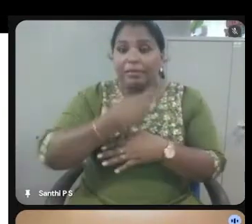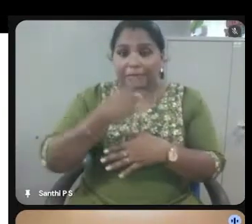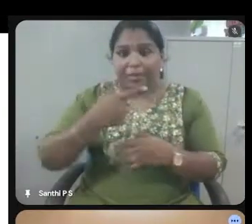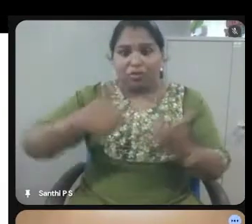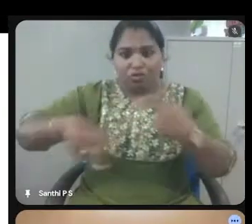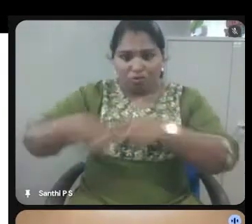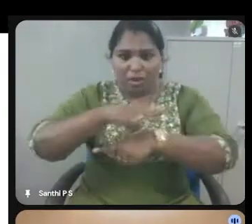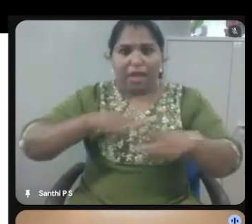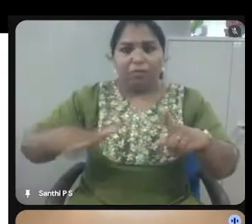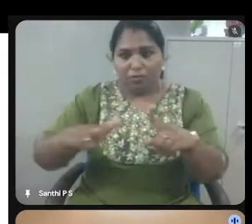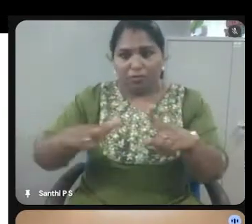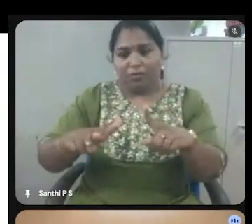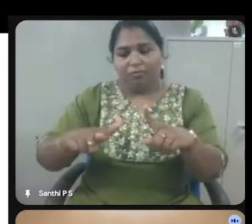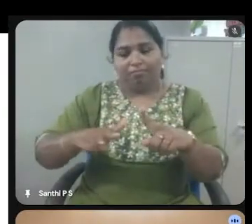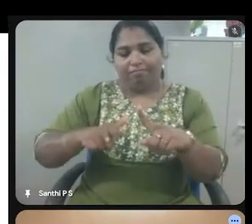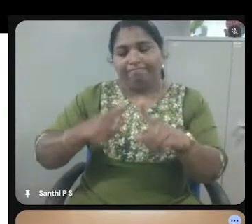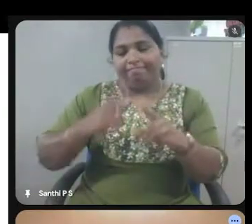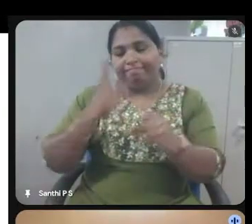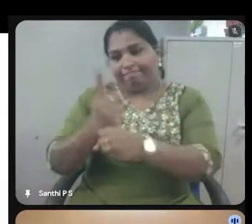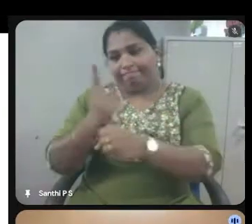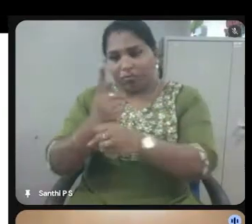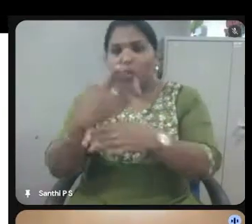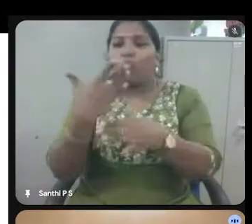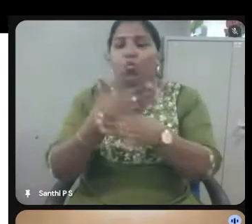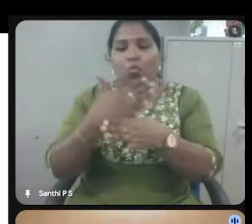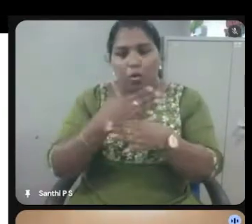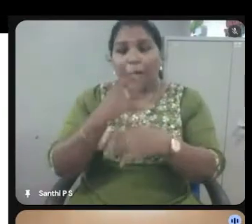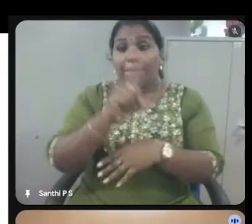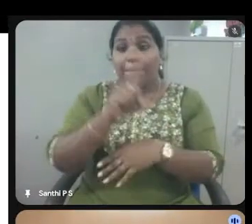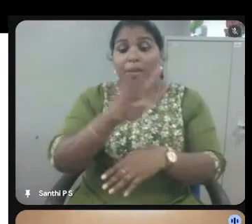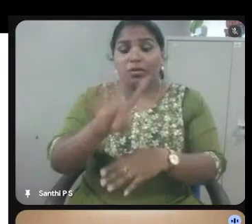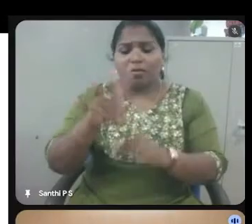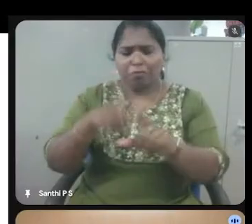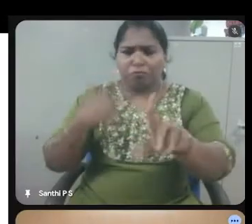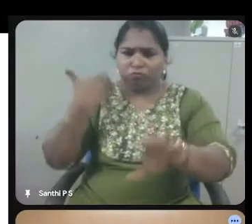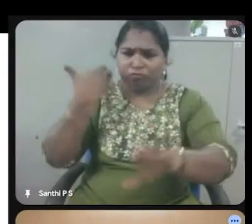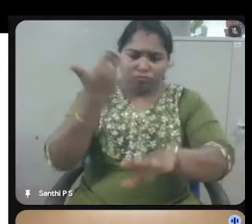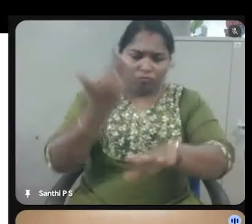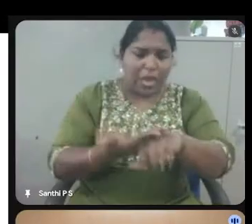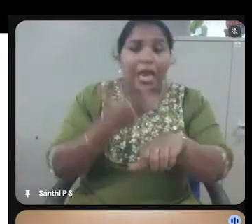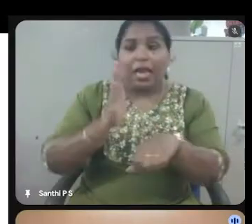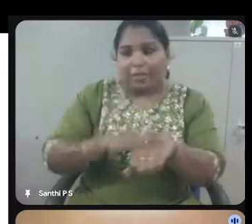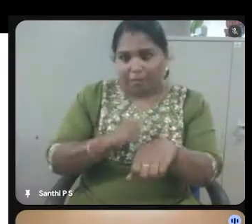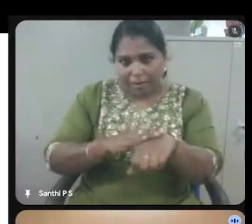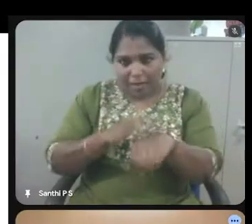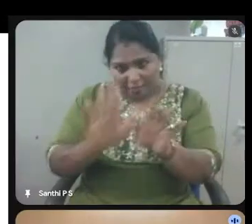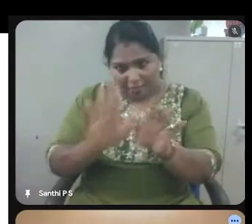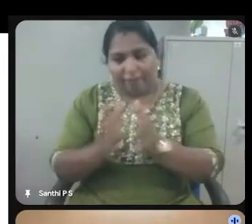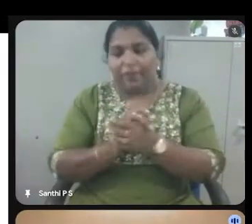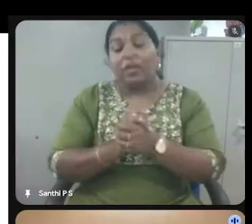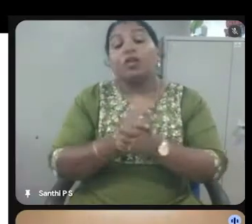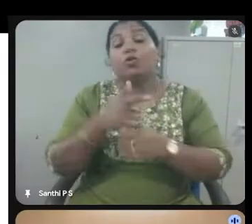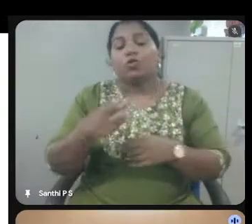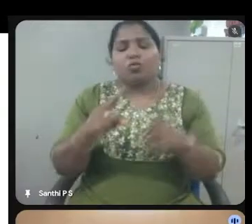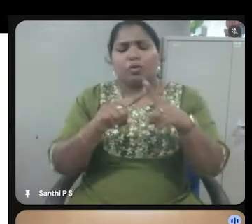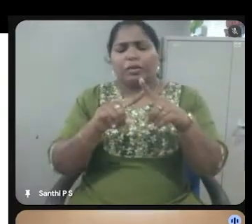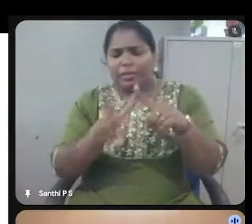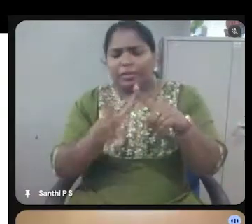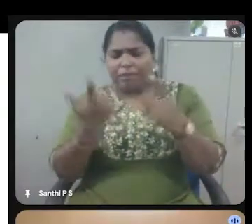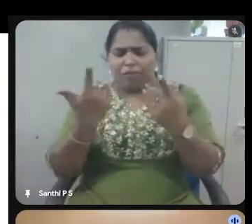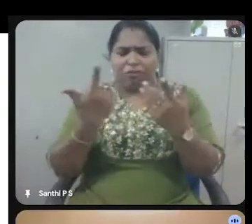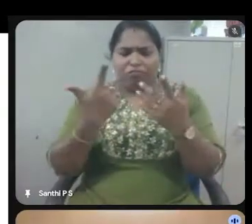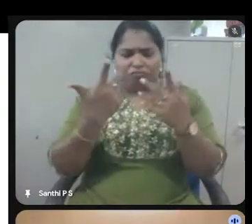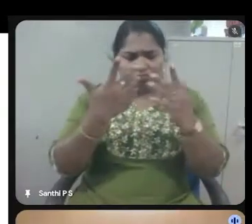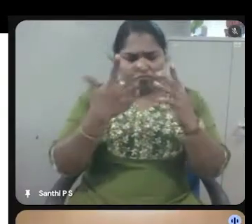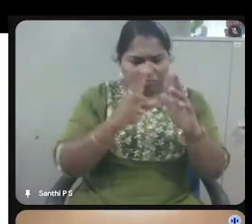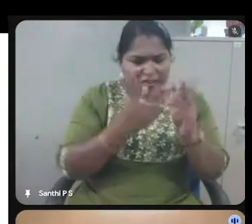ലാംഗ്വേജ് ഡിസോർഡേഴ്സ് യൂണിറ്റിലെ ഇൻചാർജ് ആണ്. 14 വർഷത്തെ പ്രവൃത്തി പരിചയമുണ്ട്. സ്ക്രീൻ ടൈമുമായി ബന്ധപ്പെട്ട് ധാരാളം പഠനങ്ങൾ